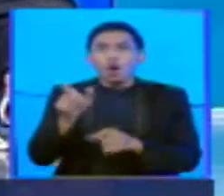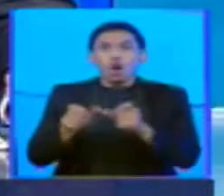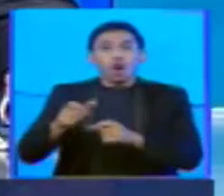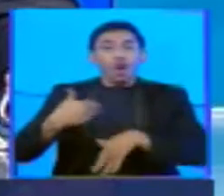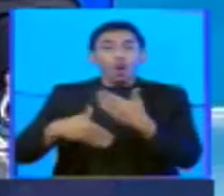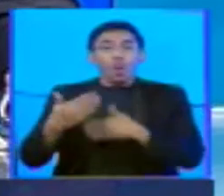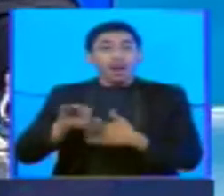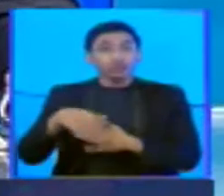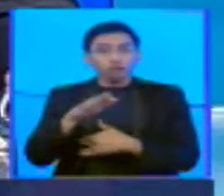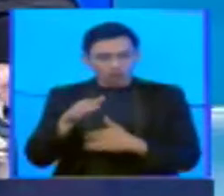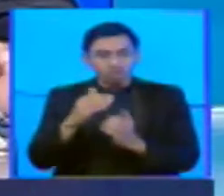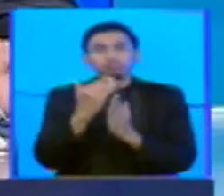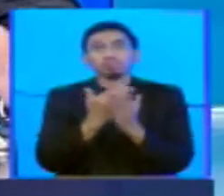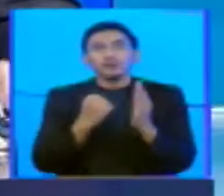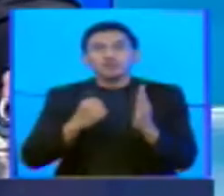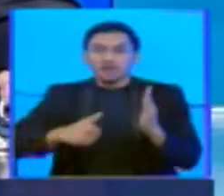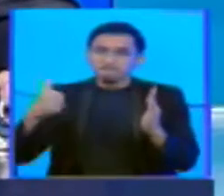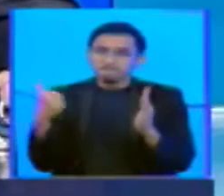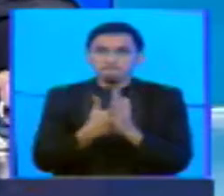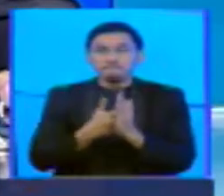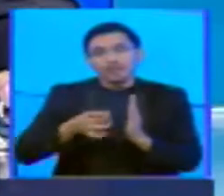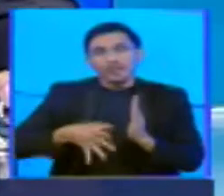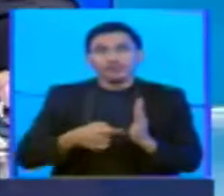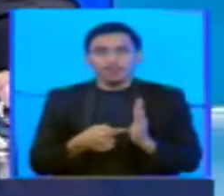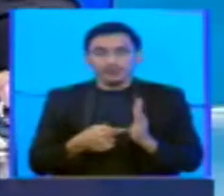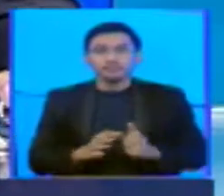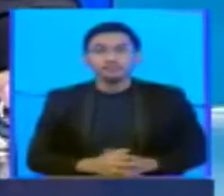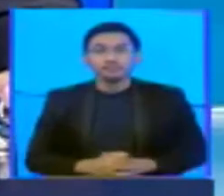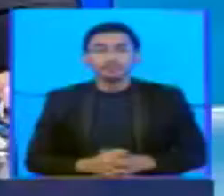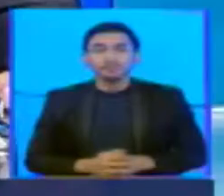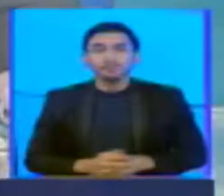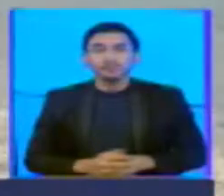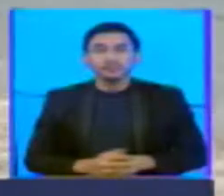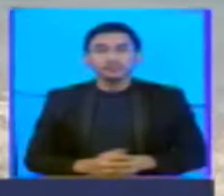objek wisata pengelola Ancol memperketat protokol kesehatan